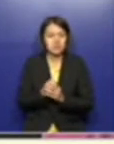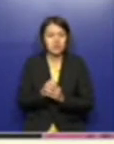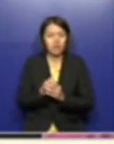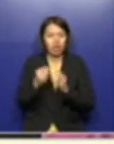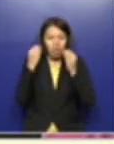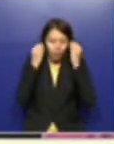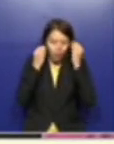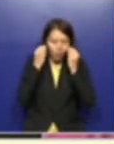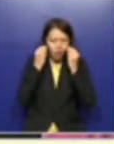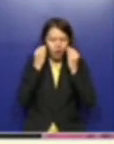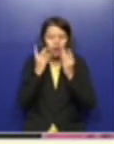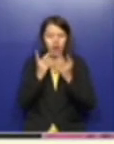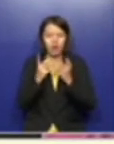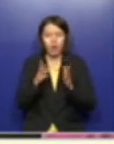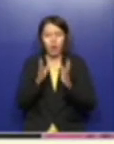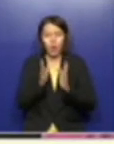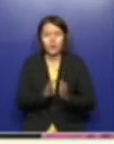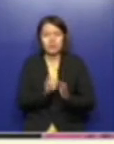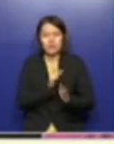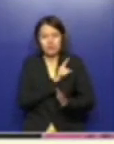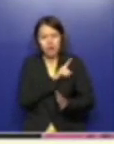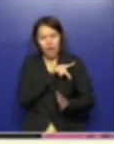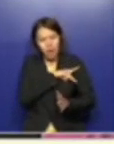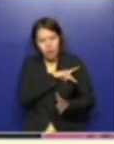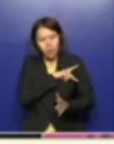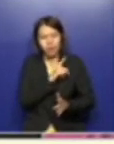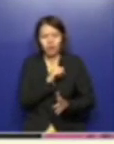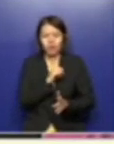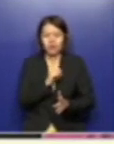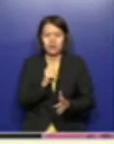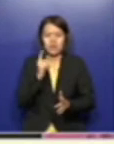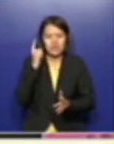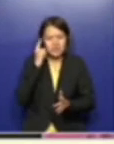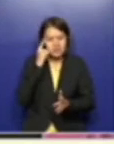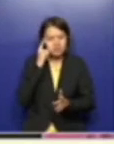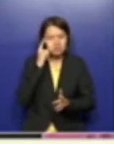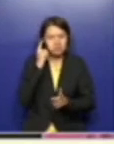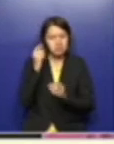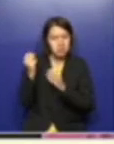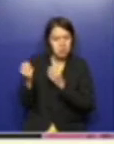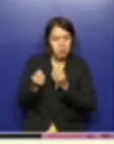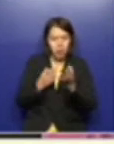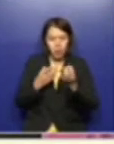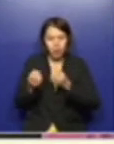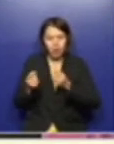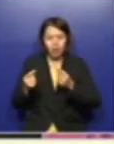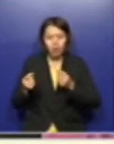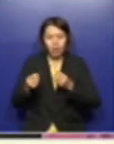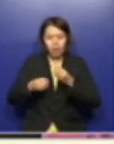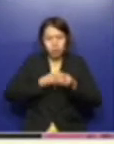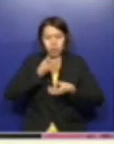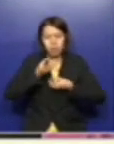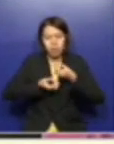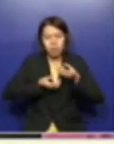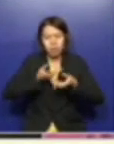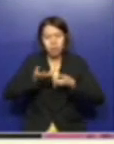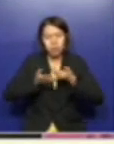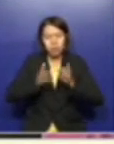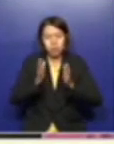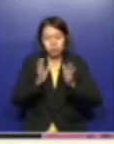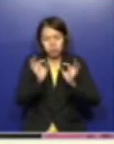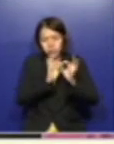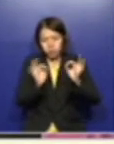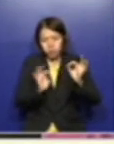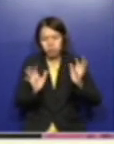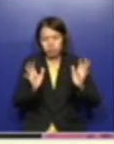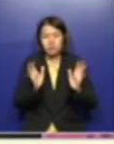สนแก่ชาวพุทธและผู้ที่แสดงทัศนะต่อเรื่องดังกล่าวอย่างกว้างขวาง